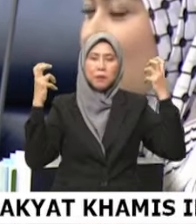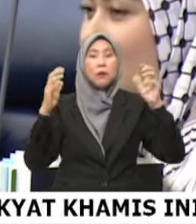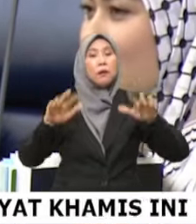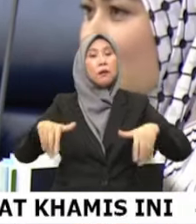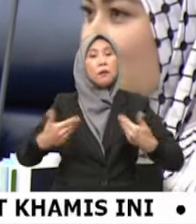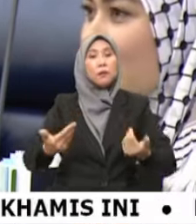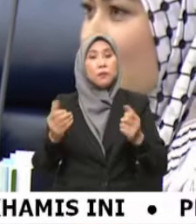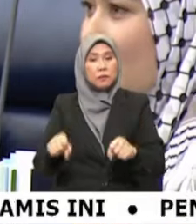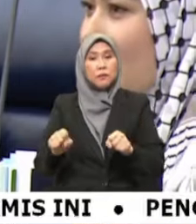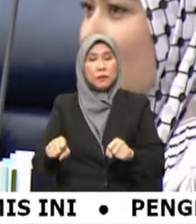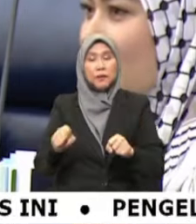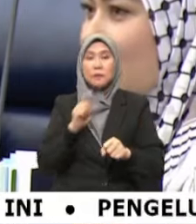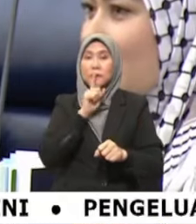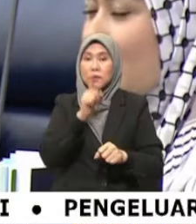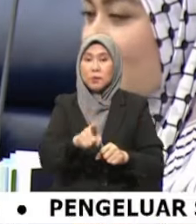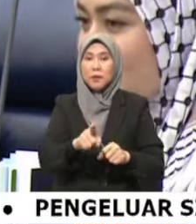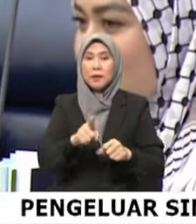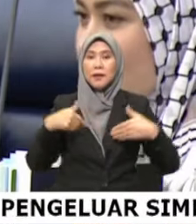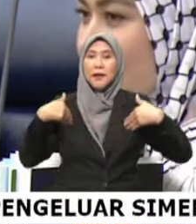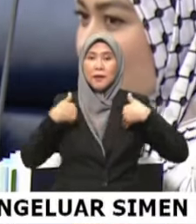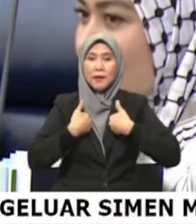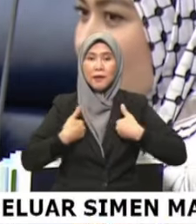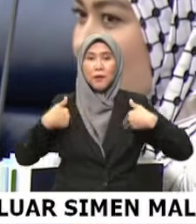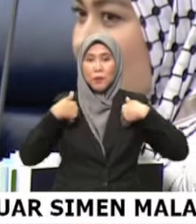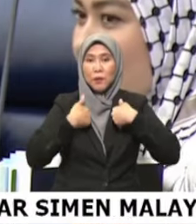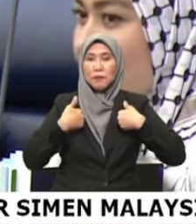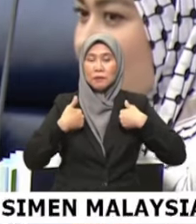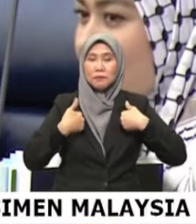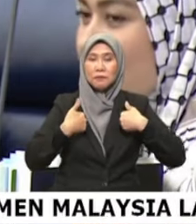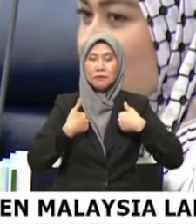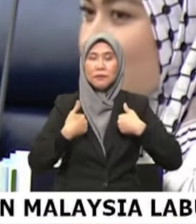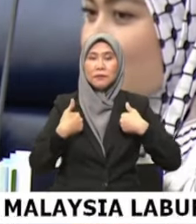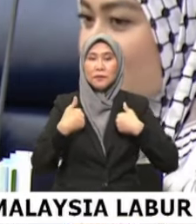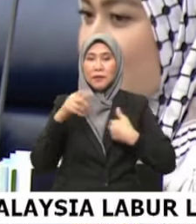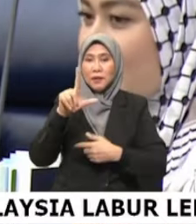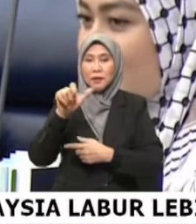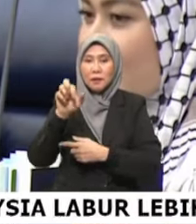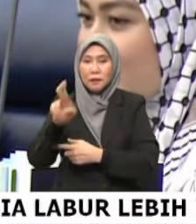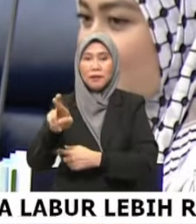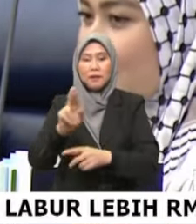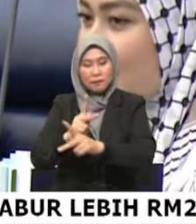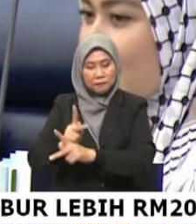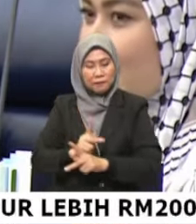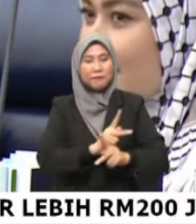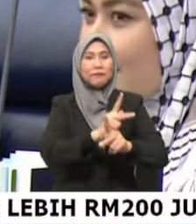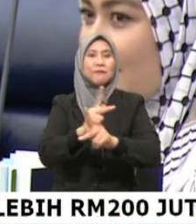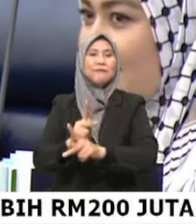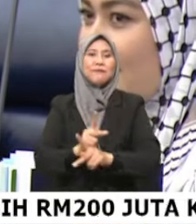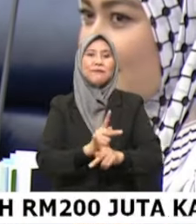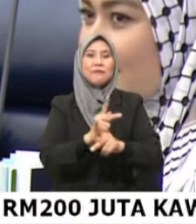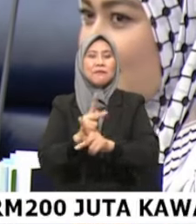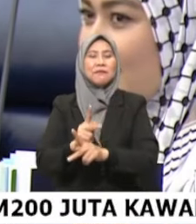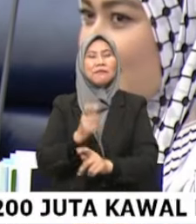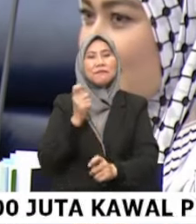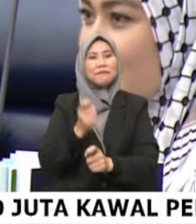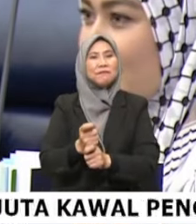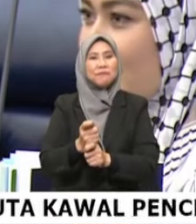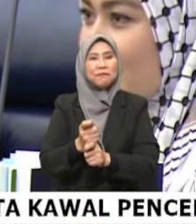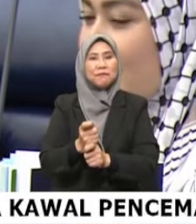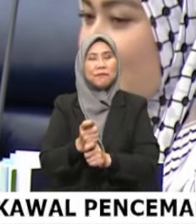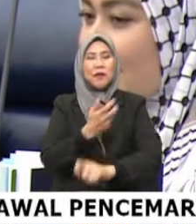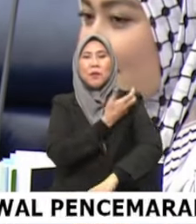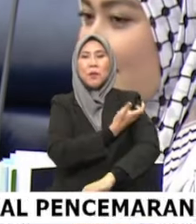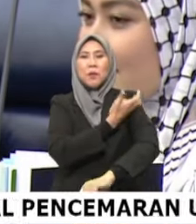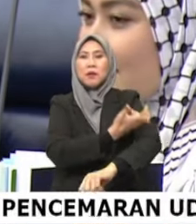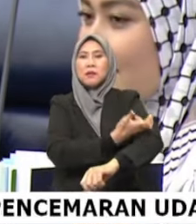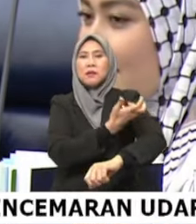kita boleh memastikan bahawa haiwan ikonik ini terpelihara agar kekal sebagai